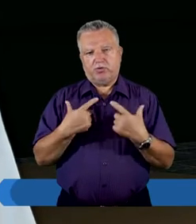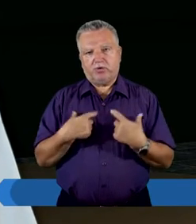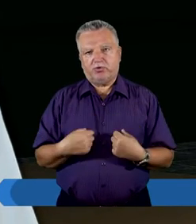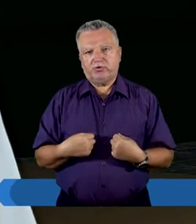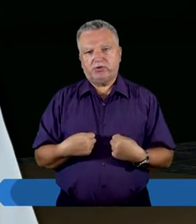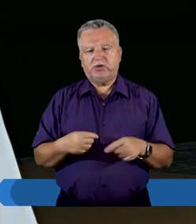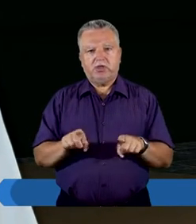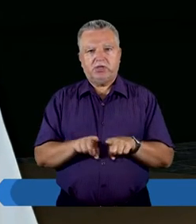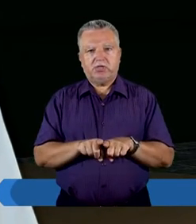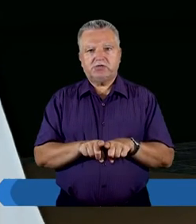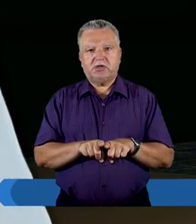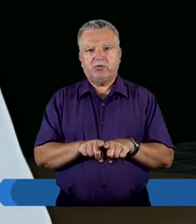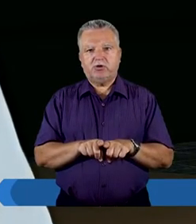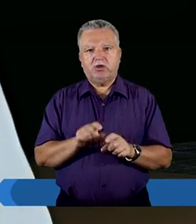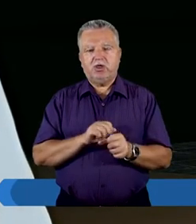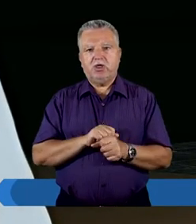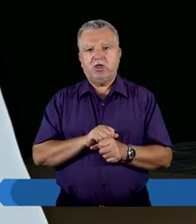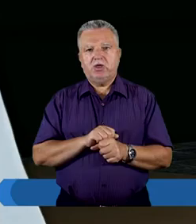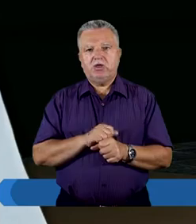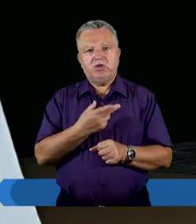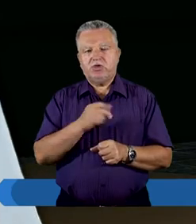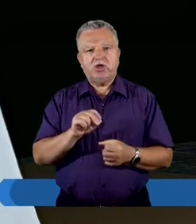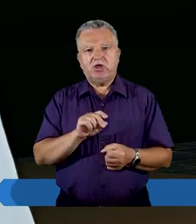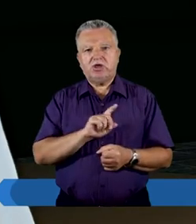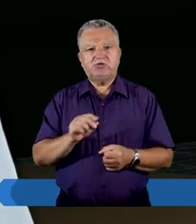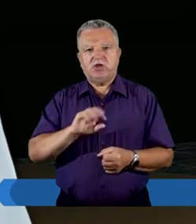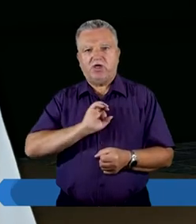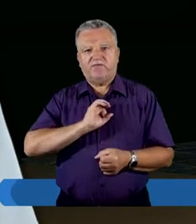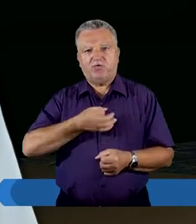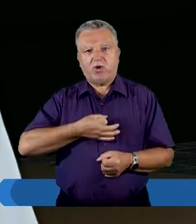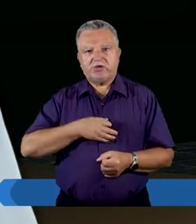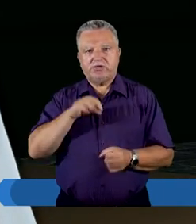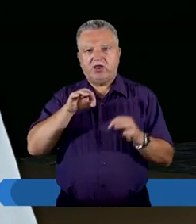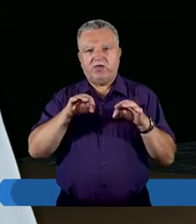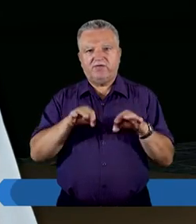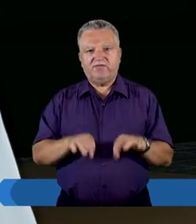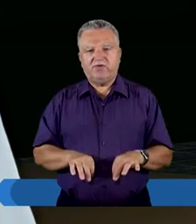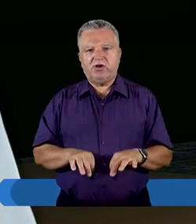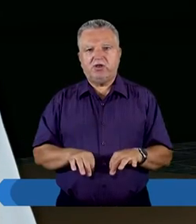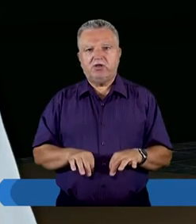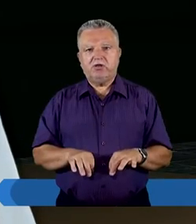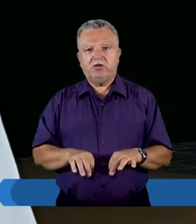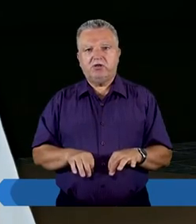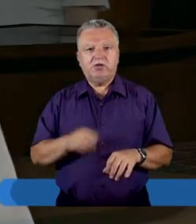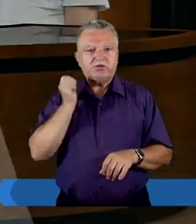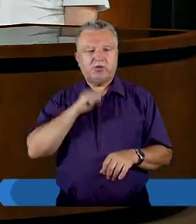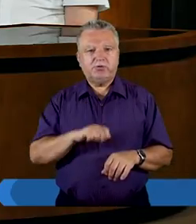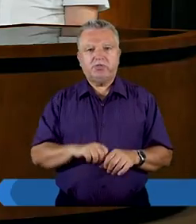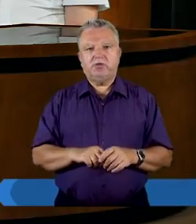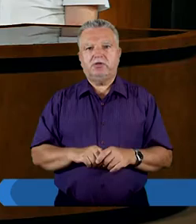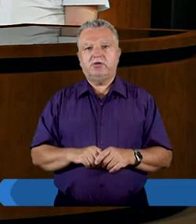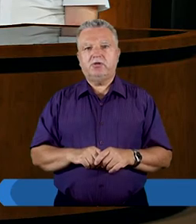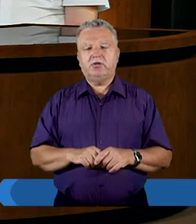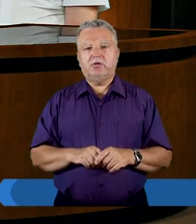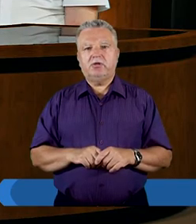również nie z własnej winy, bez przyczyny, znaczy przyczyna tam była, ale też ginie. No więc